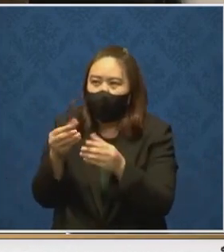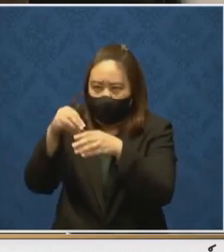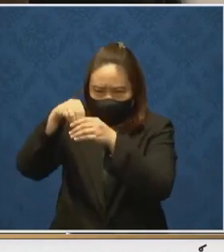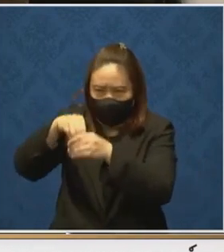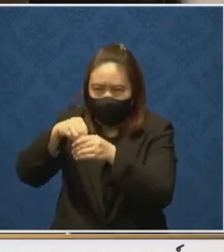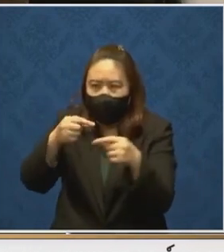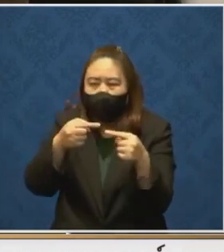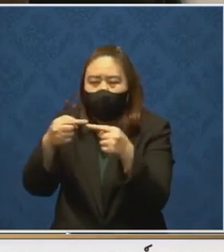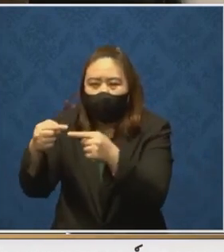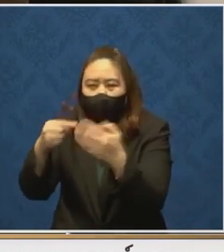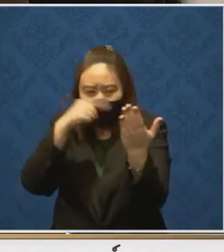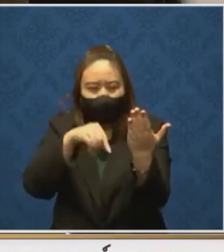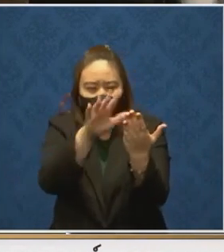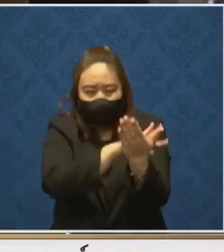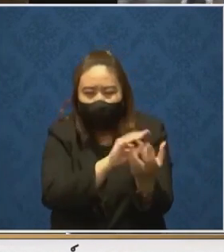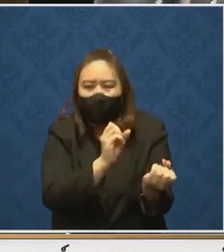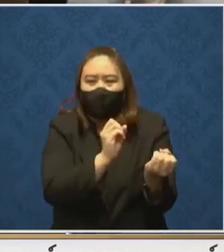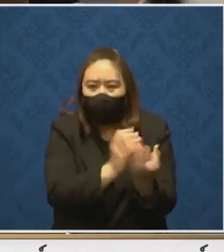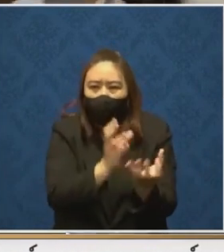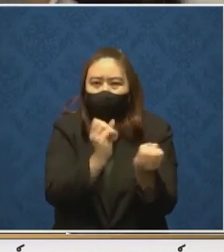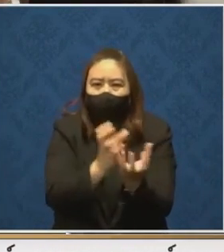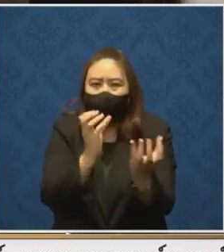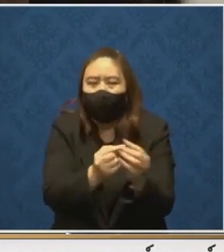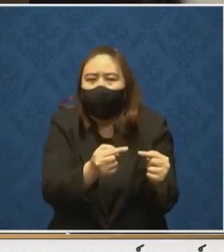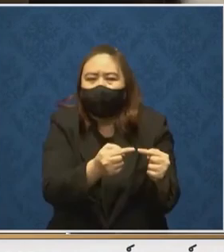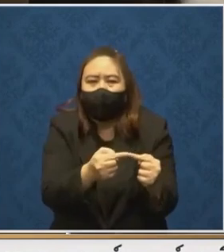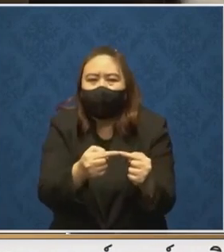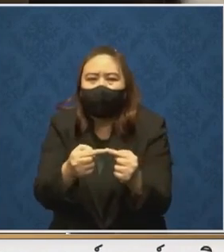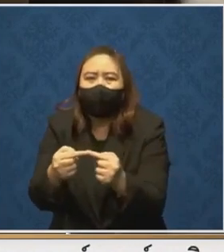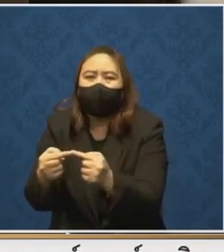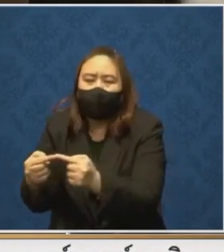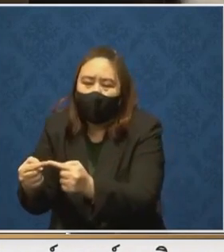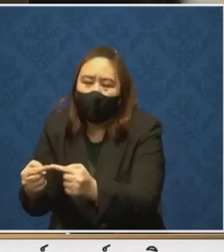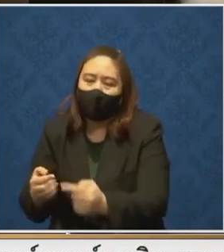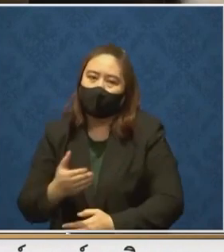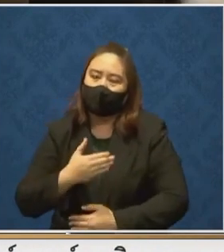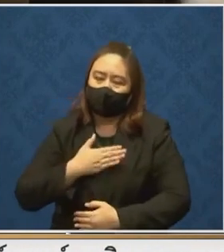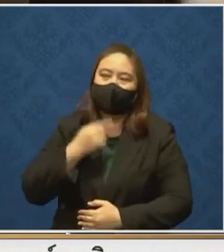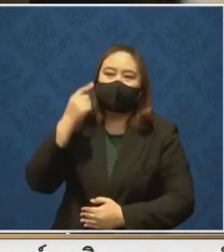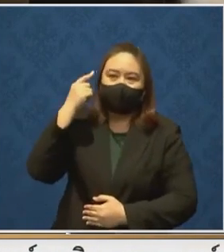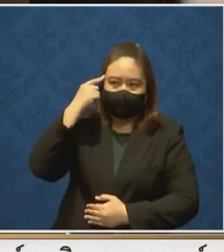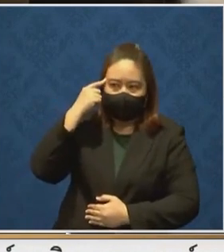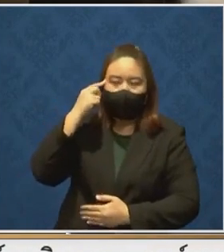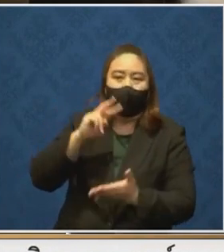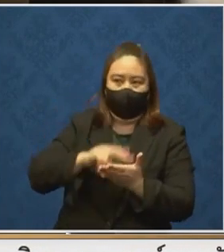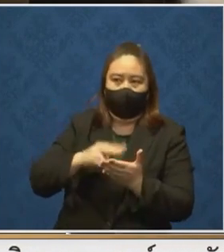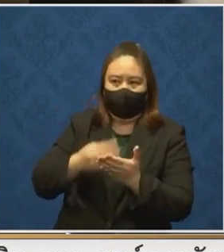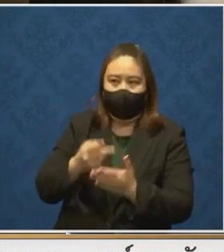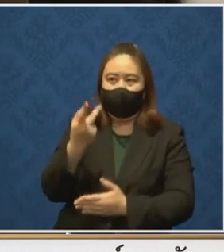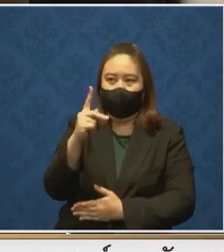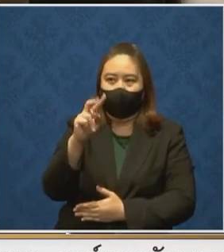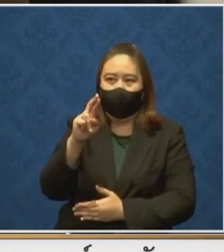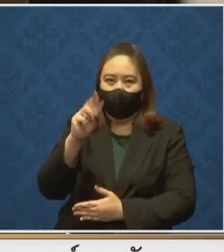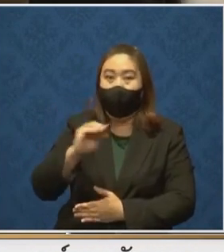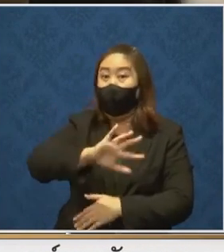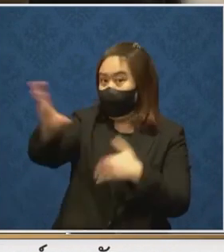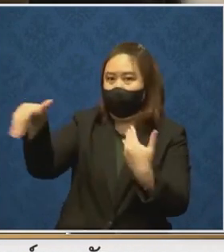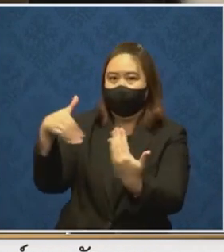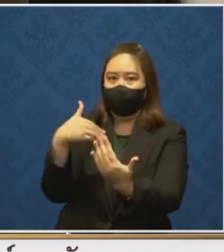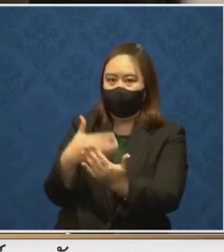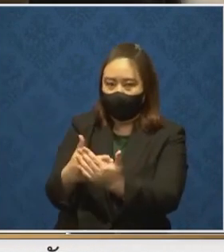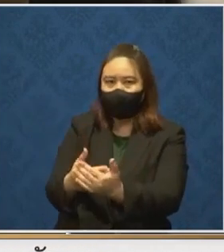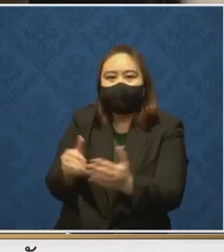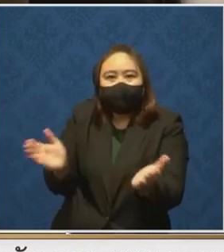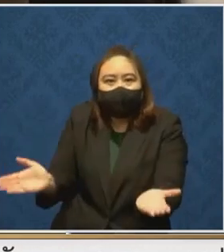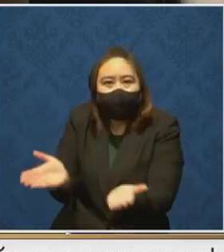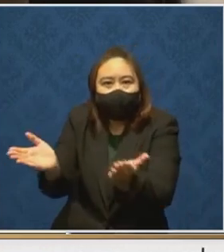ื่อทำคามเสียหายให้กประเทศนี้อย่ไมมที่สนสุดทฉัจะถือวา ขนาฬทมนตรีทุกท่านเป็นผู้สตบสนุน้ผล